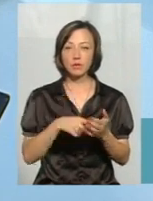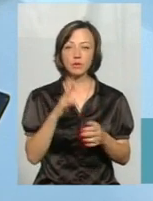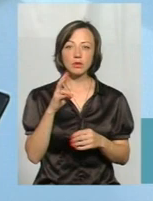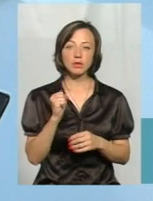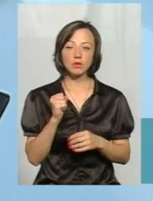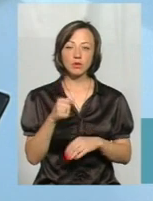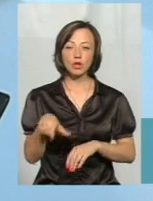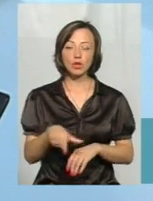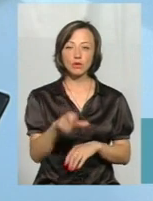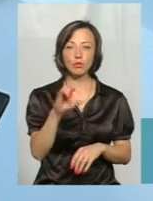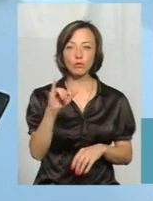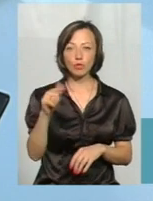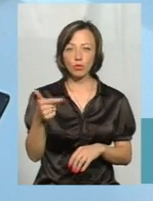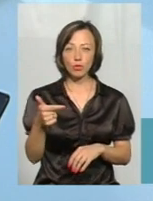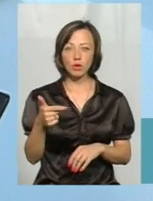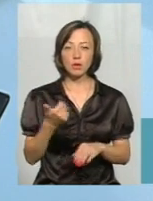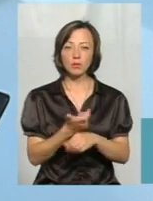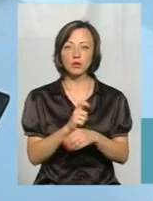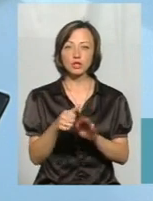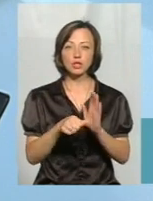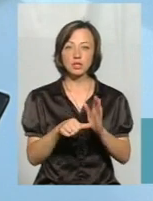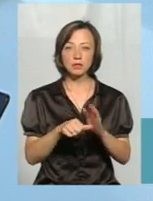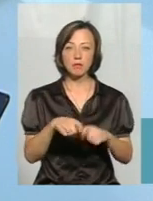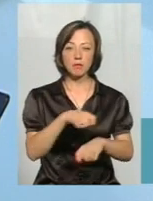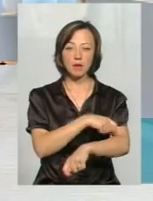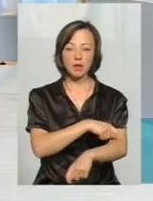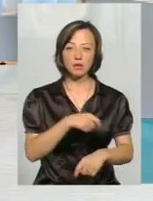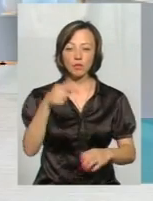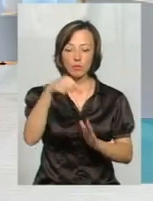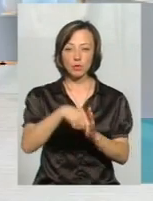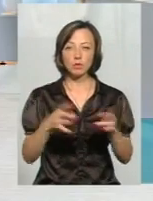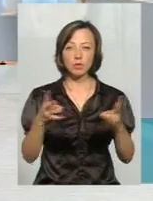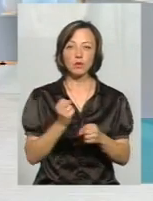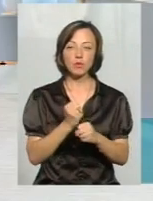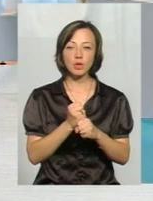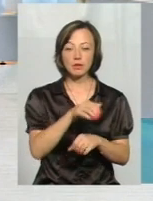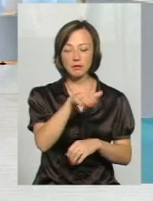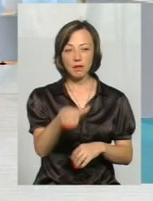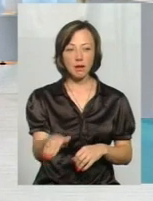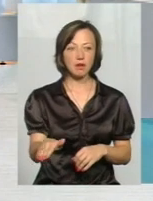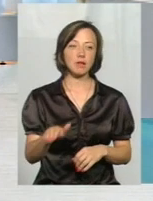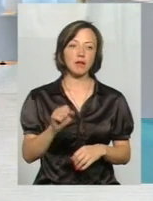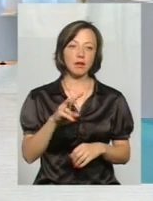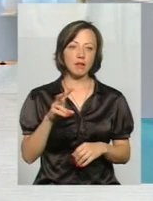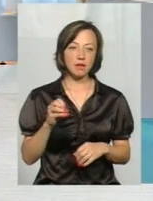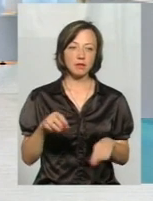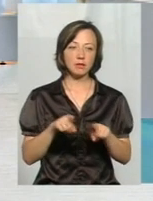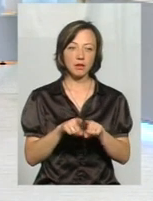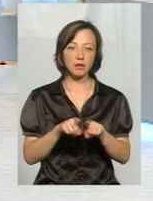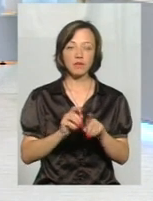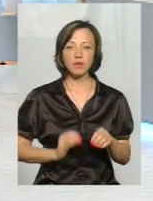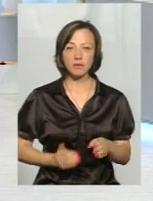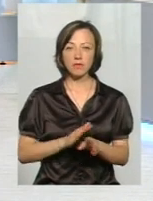до річки Південний Буг, більше 6 метрів глибиною прокладували, тому що потрібно робити нахил. Ну, але підрядник виконав ці роботи.